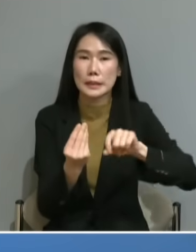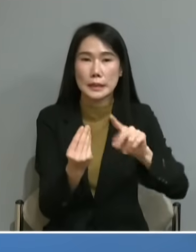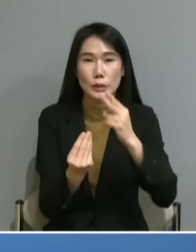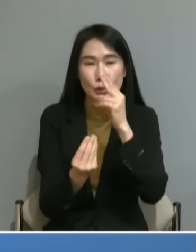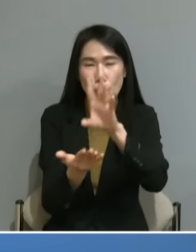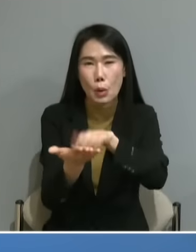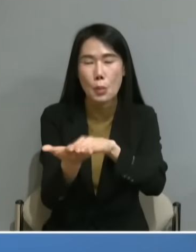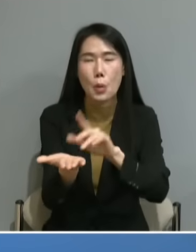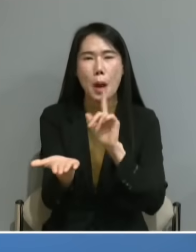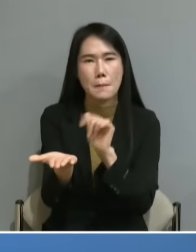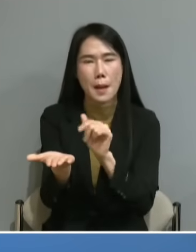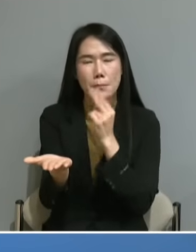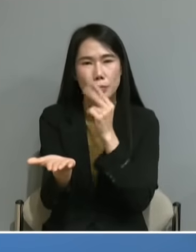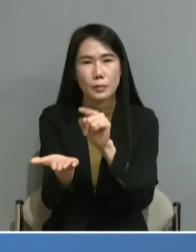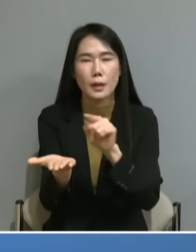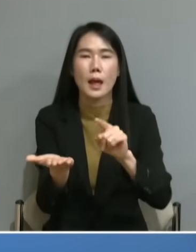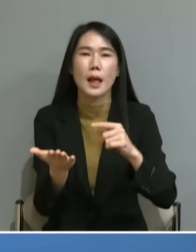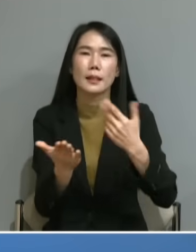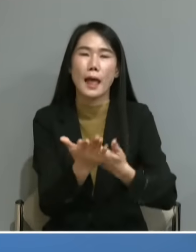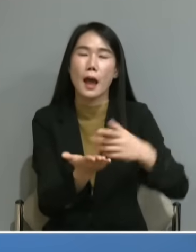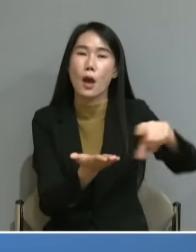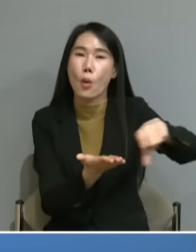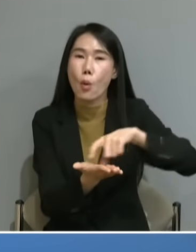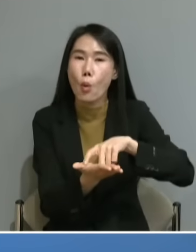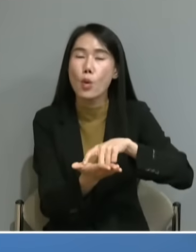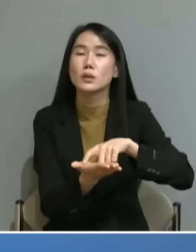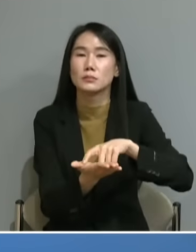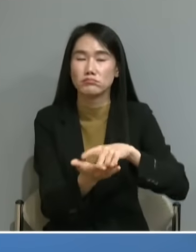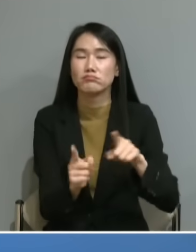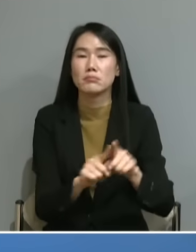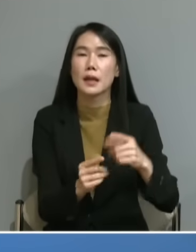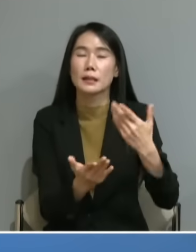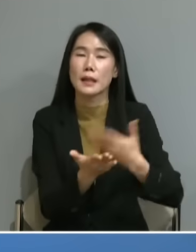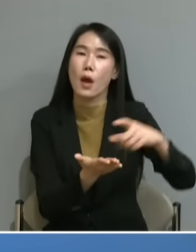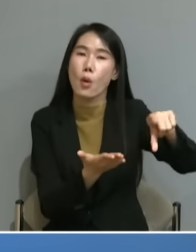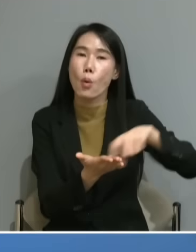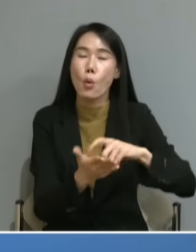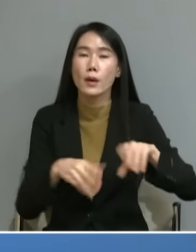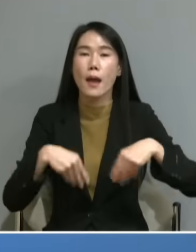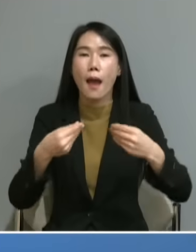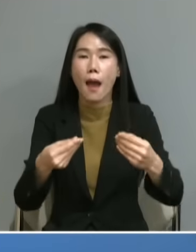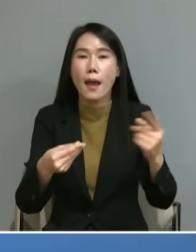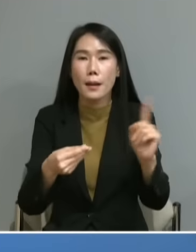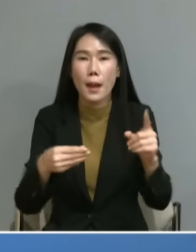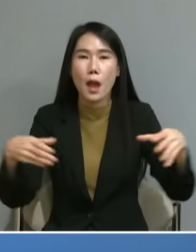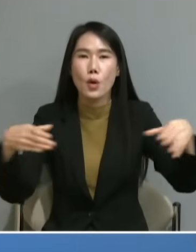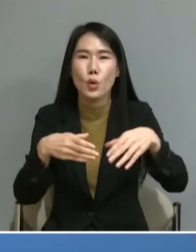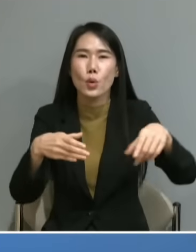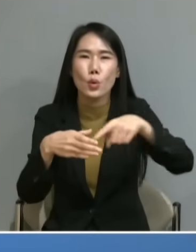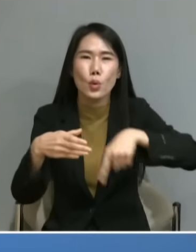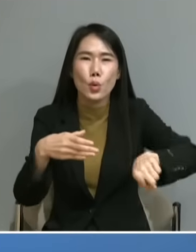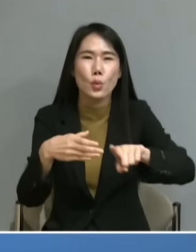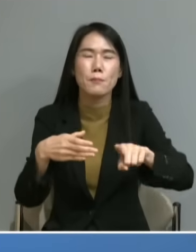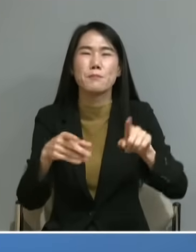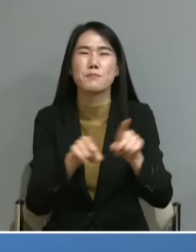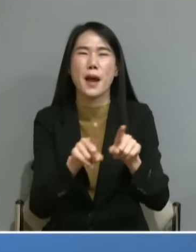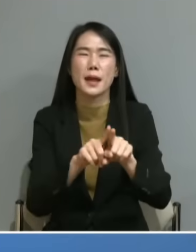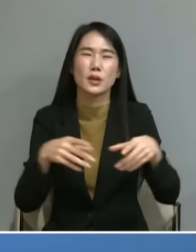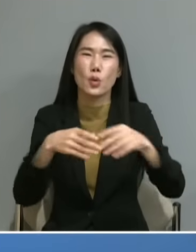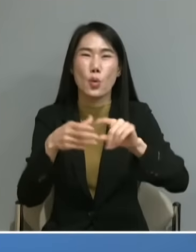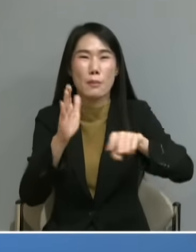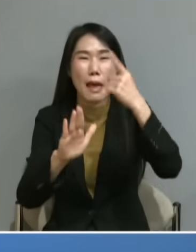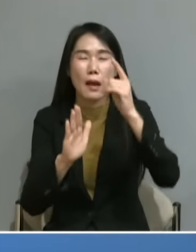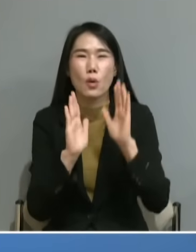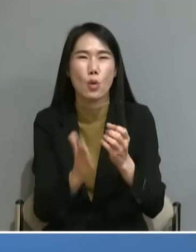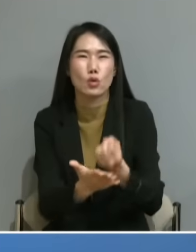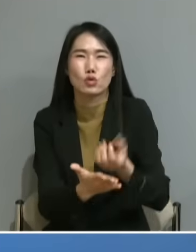ครับนั่นก็คือกลไกในการเติมเงินเข้าไปอยู่ในกลุ่มที่เรียกว่ากลุ่มท็อปเทียร์เนี่ยคือกลุ่ม